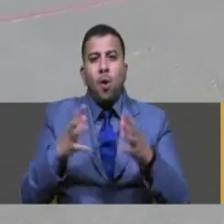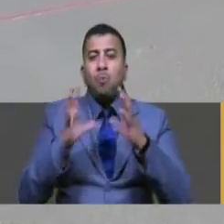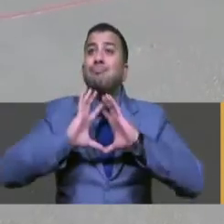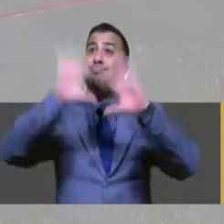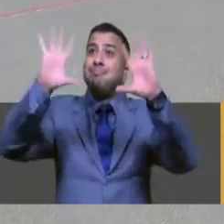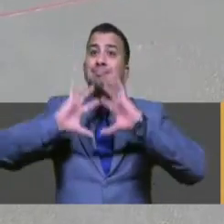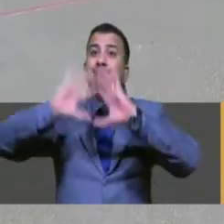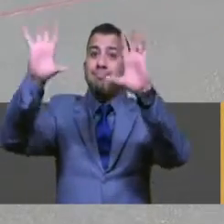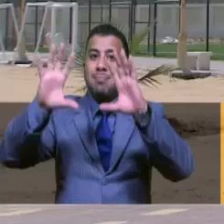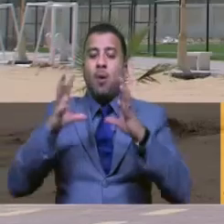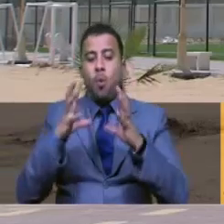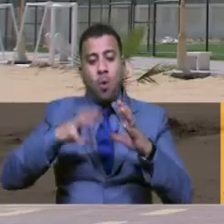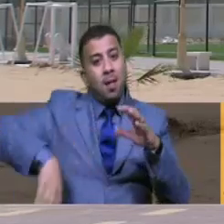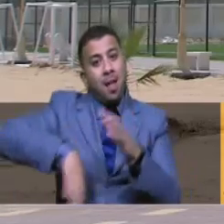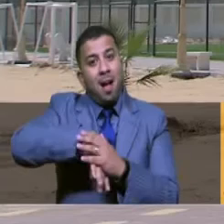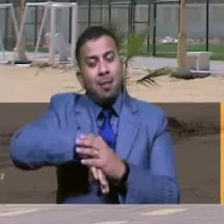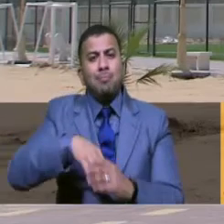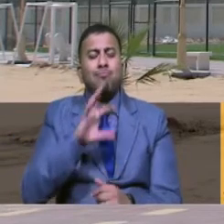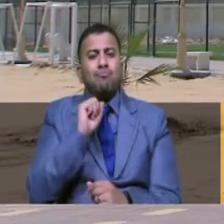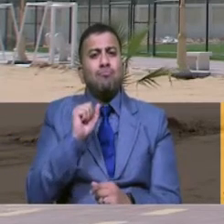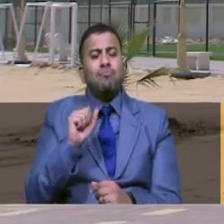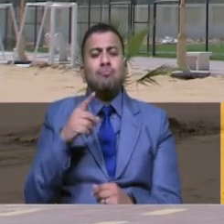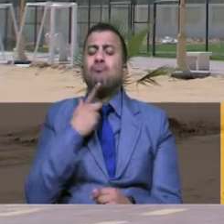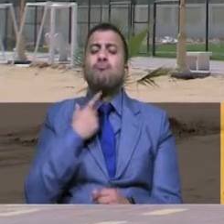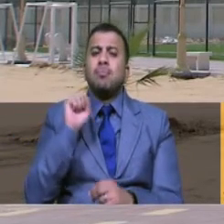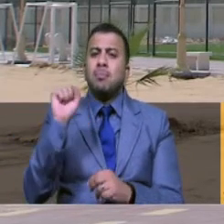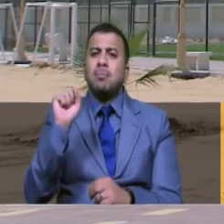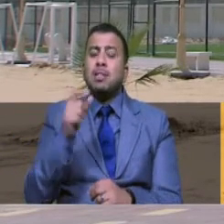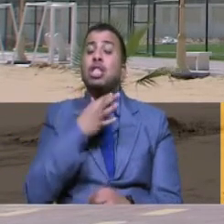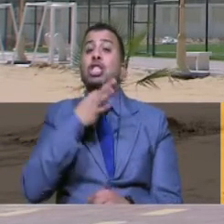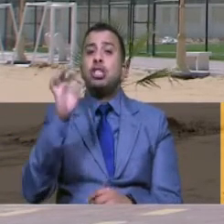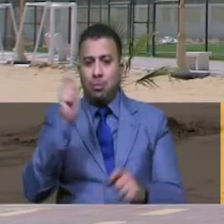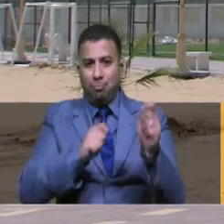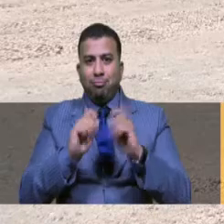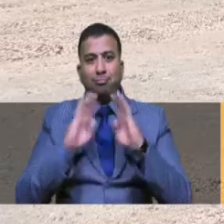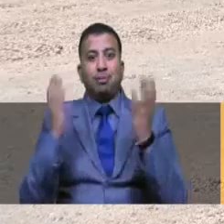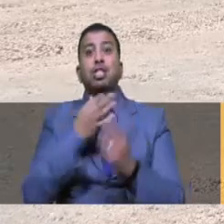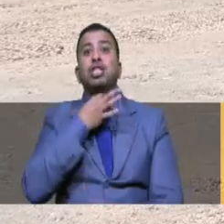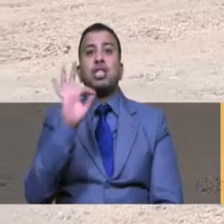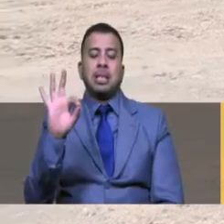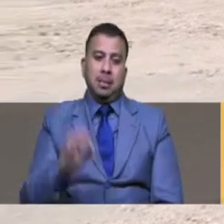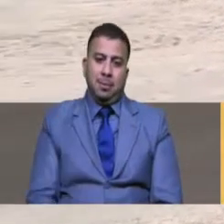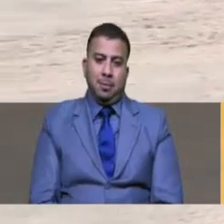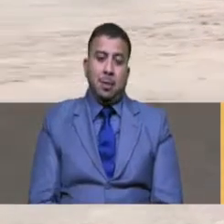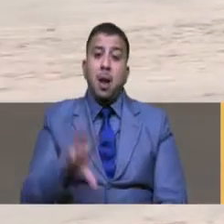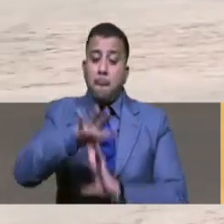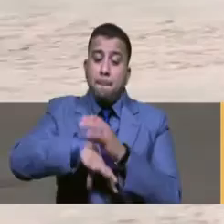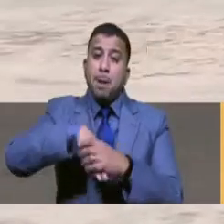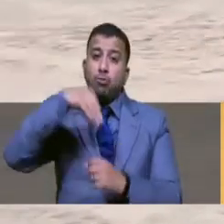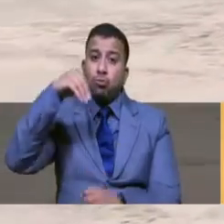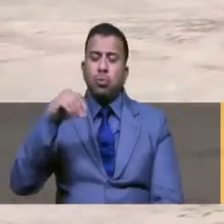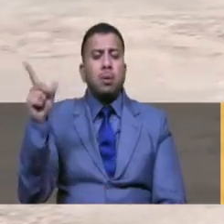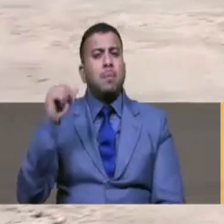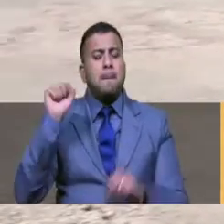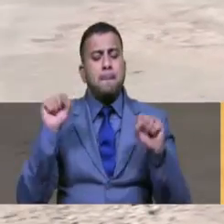الطائرة وكرة القدم وتنسيقها حسب الطراز الحديث. وإلى المشاريع التي